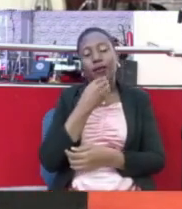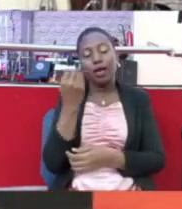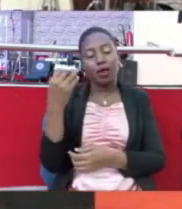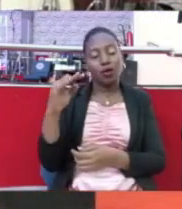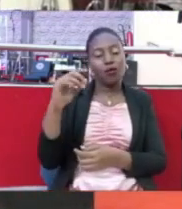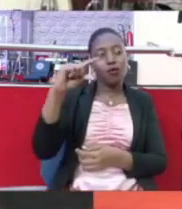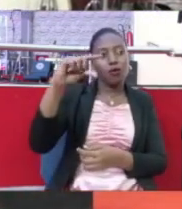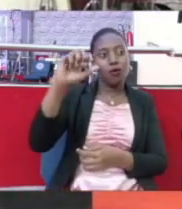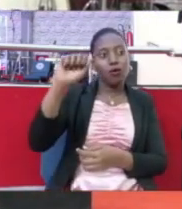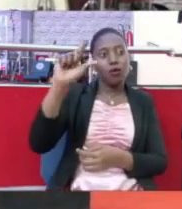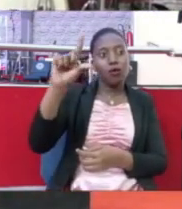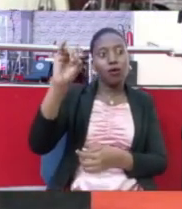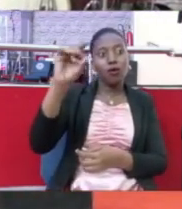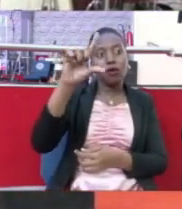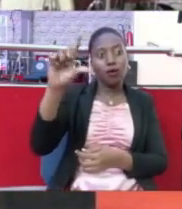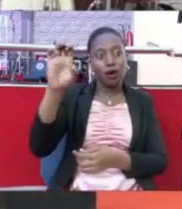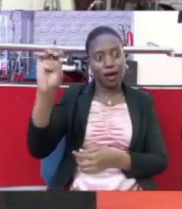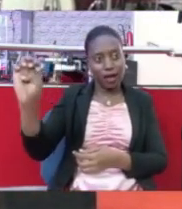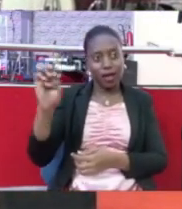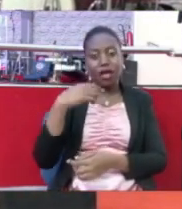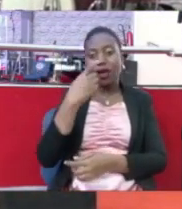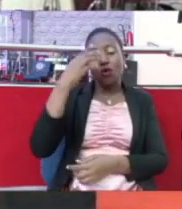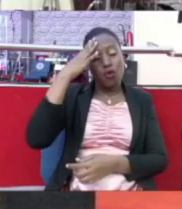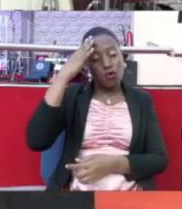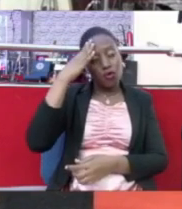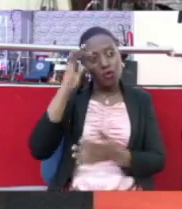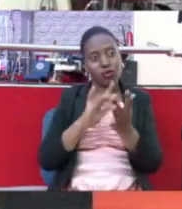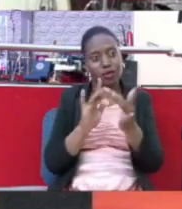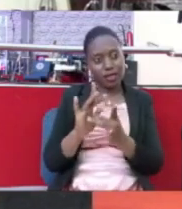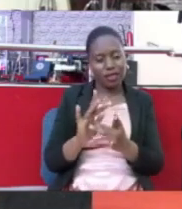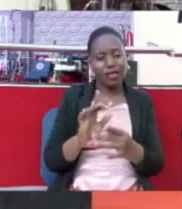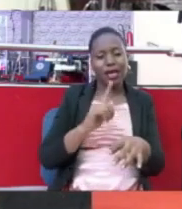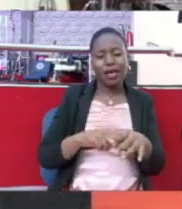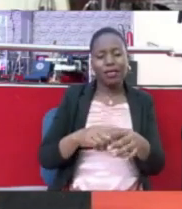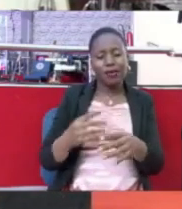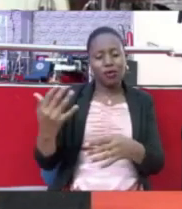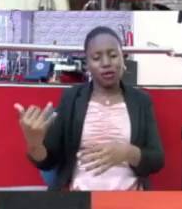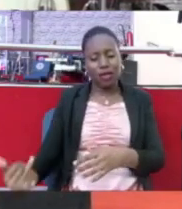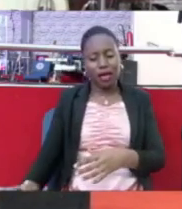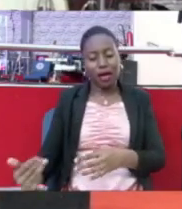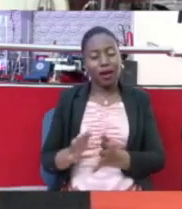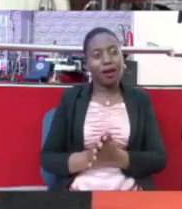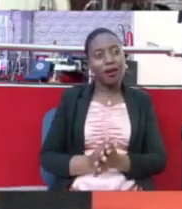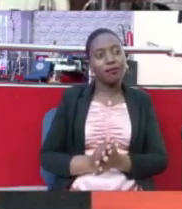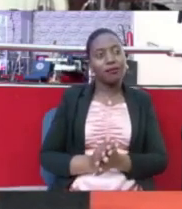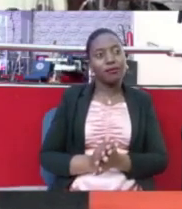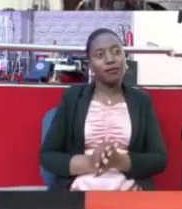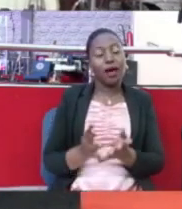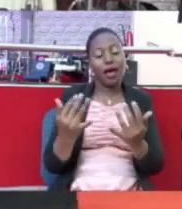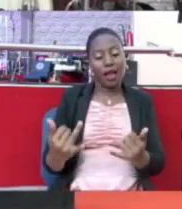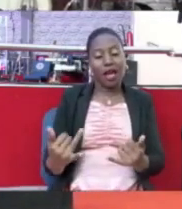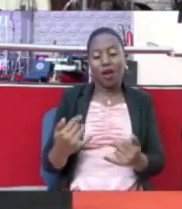Christ. Nataka nikaweze kukukaribisha kwa huyu mtu. When I was a young man. Wakati nilikuwa mdogo. And now I am a